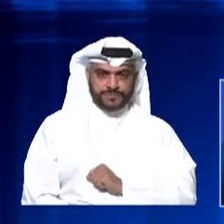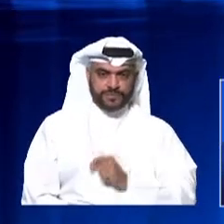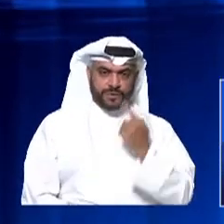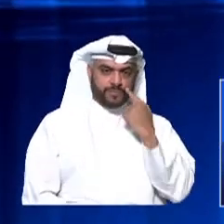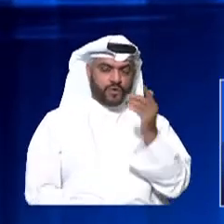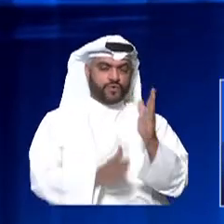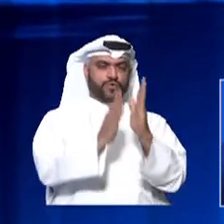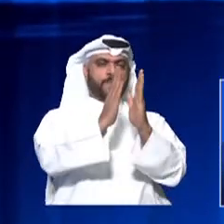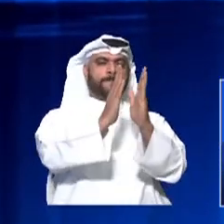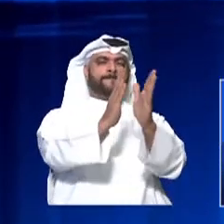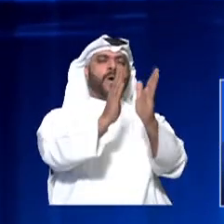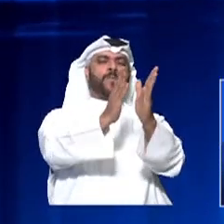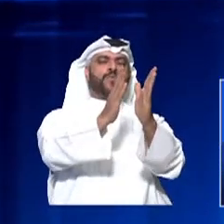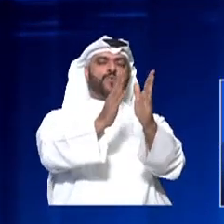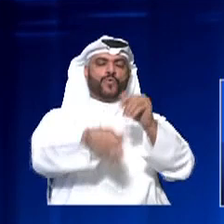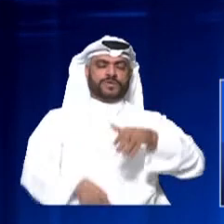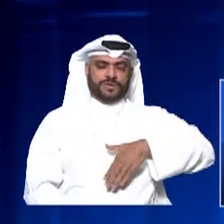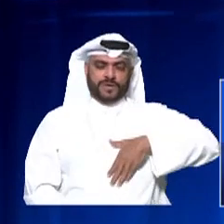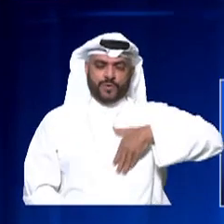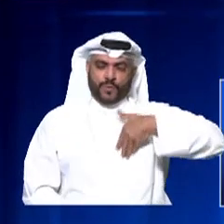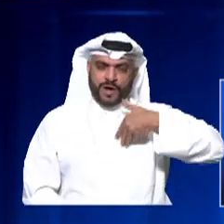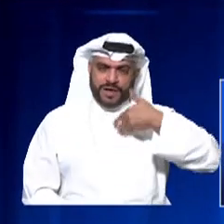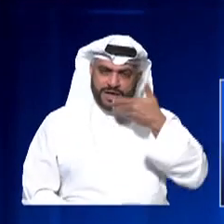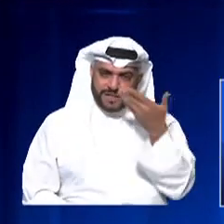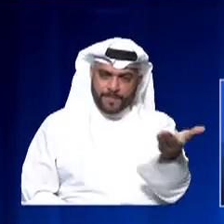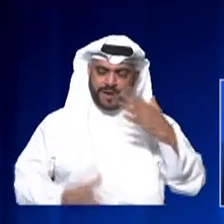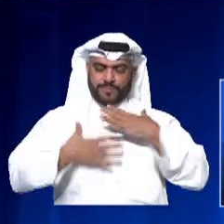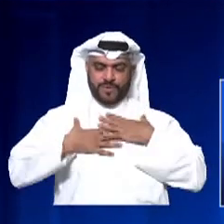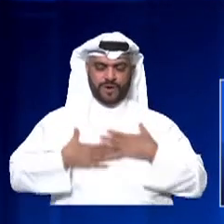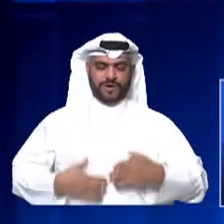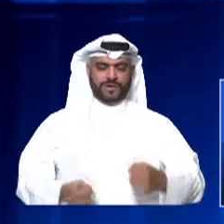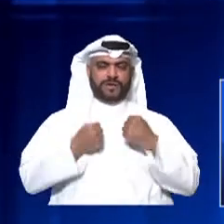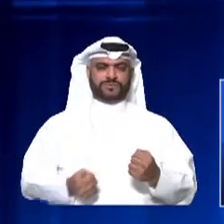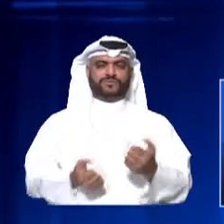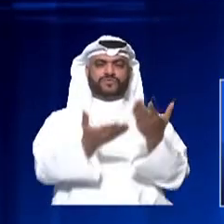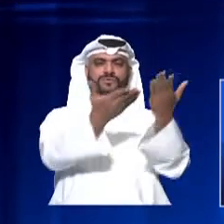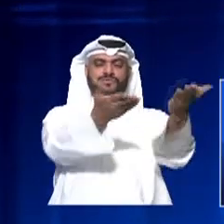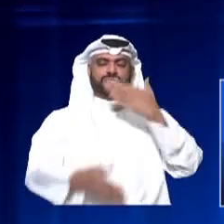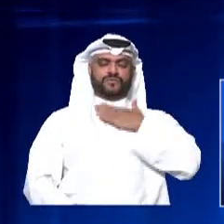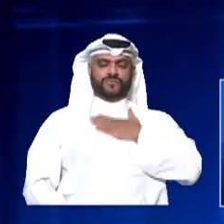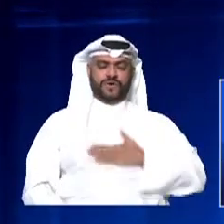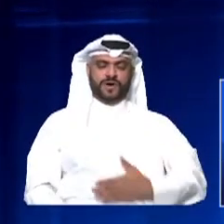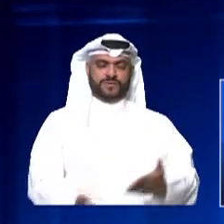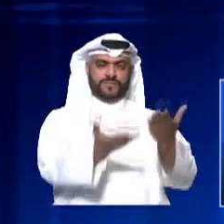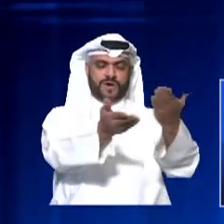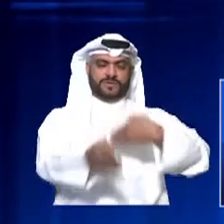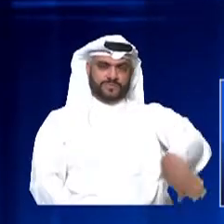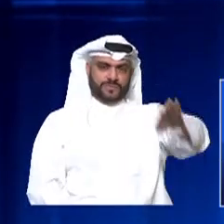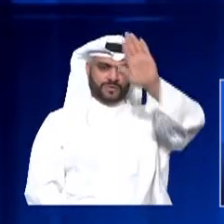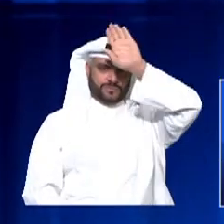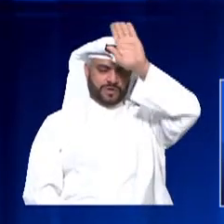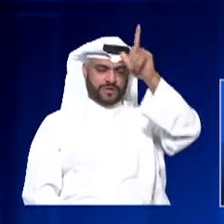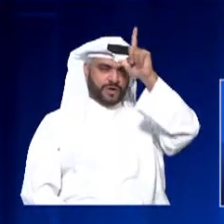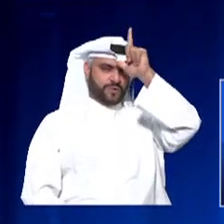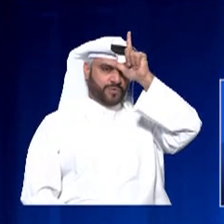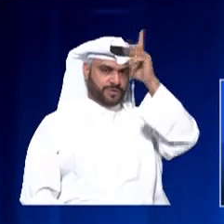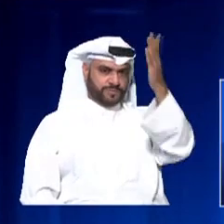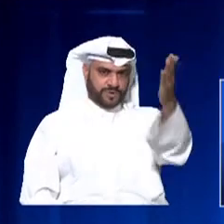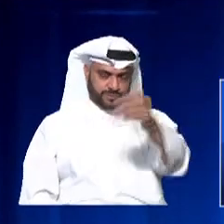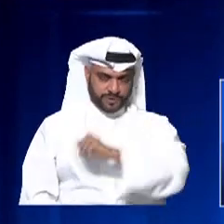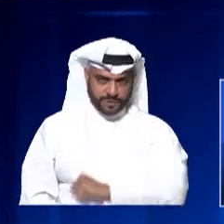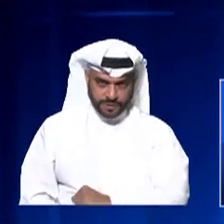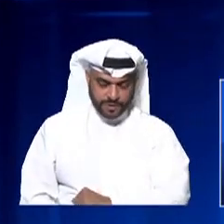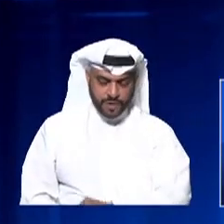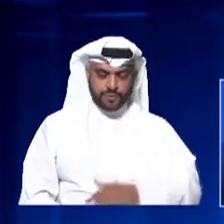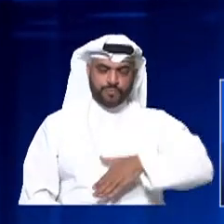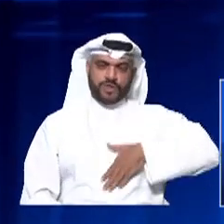الشقيقة. ضمنها سموه خالص تهاني بمناسبة ذكرى العيد الوطني للمملكة الأردنية الهاشمية